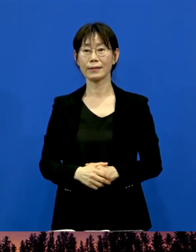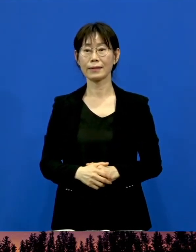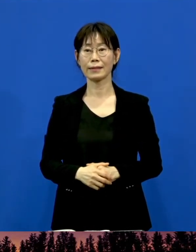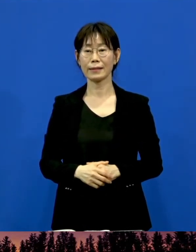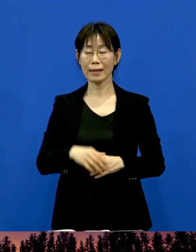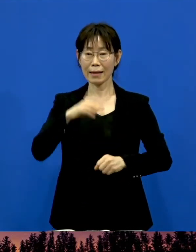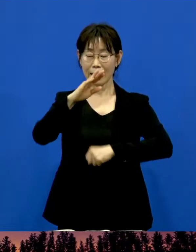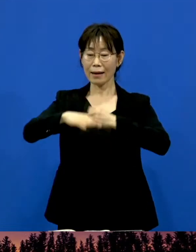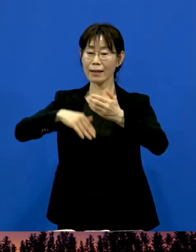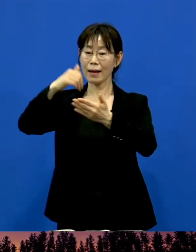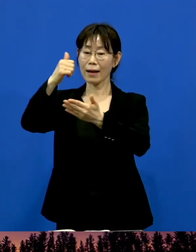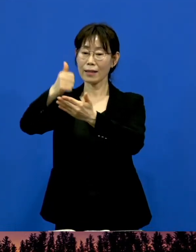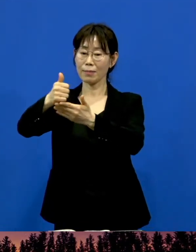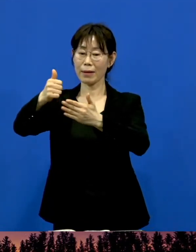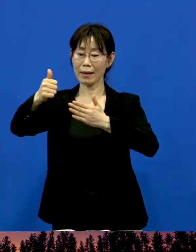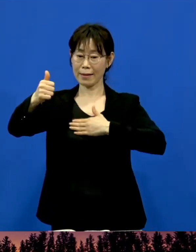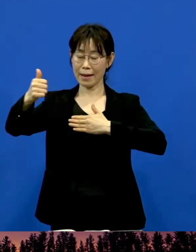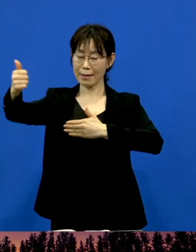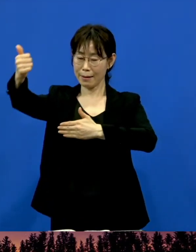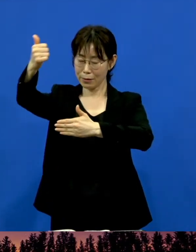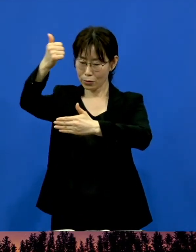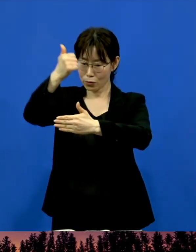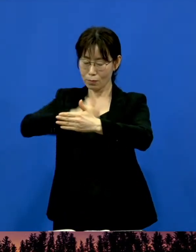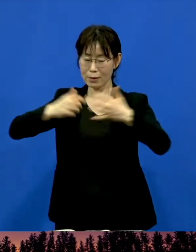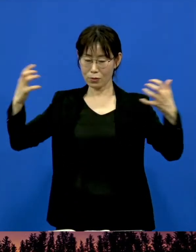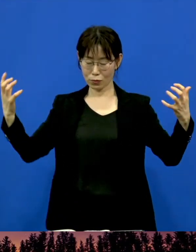그분이 내 안에 충만히 있을 때